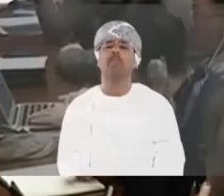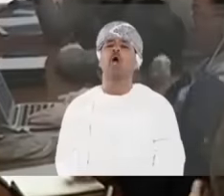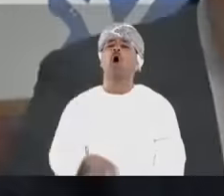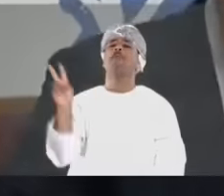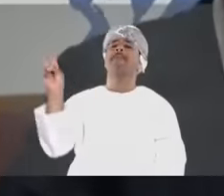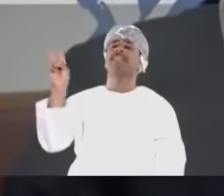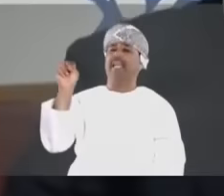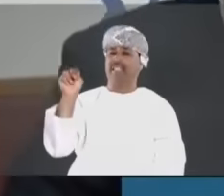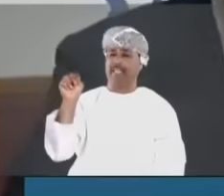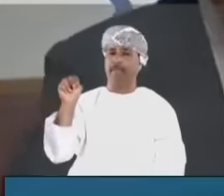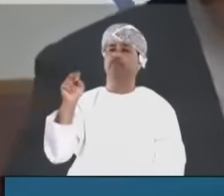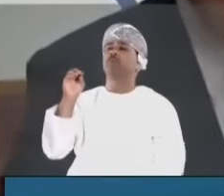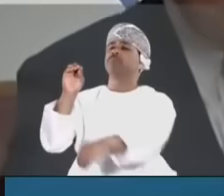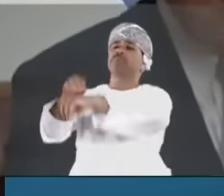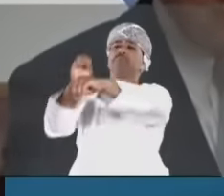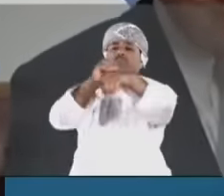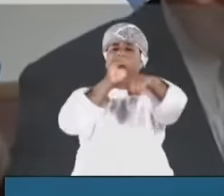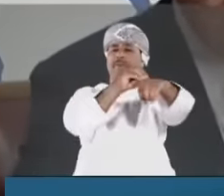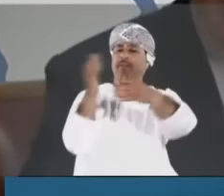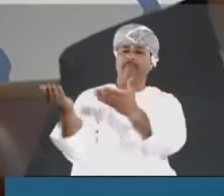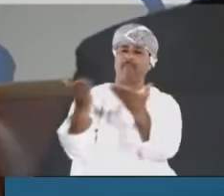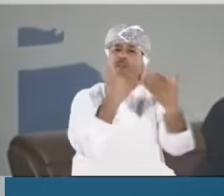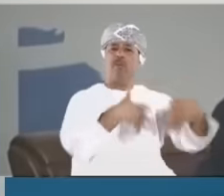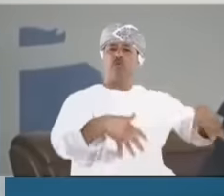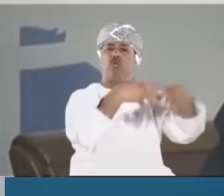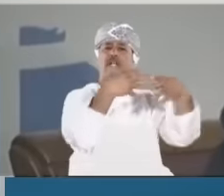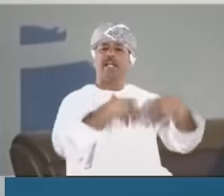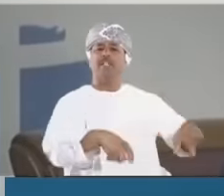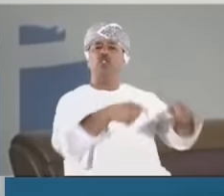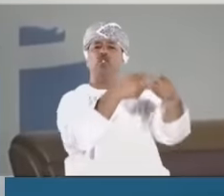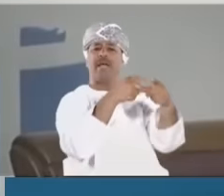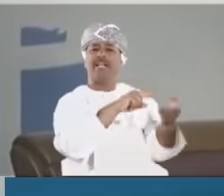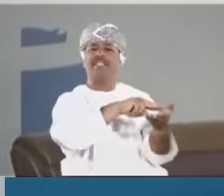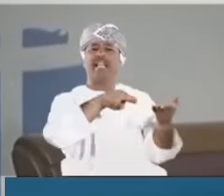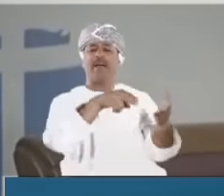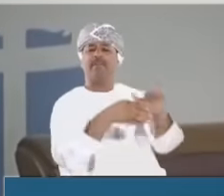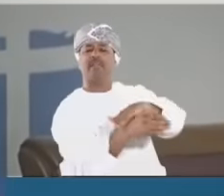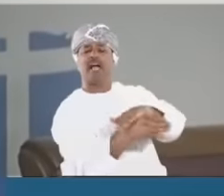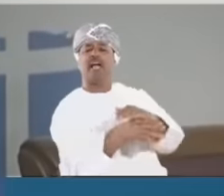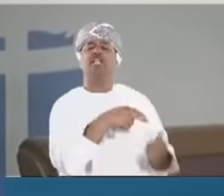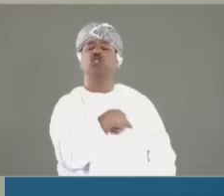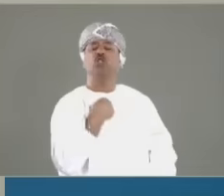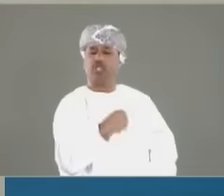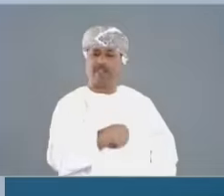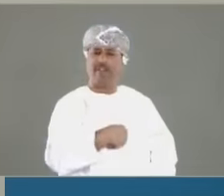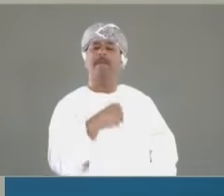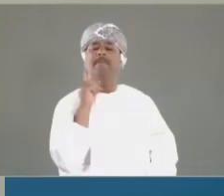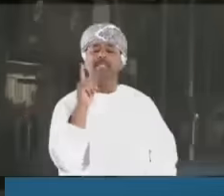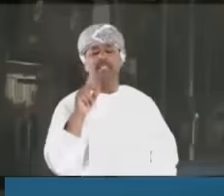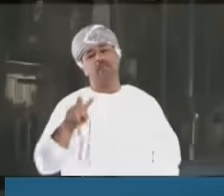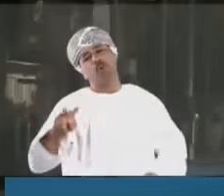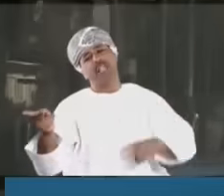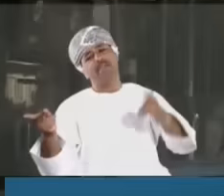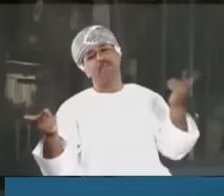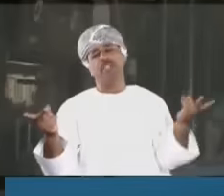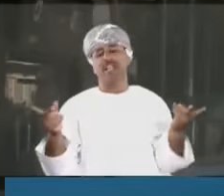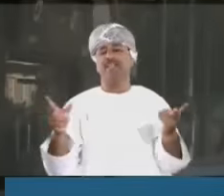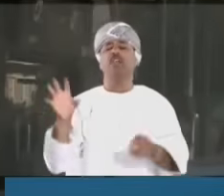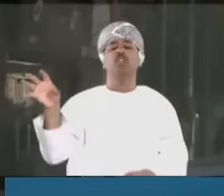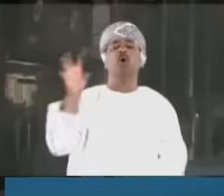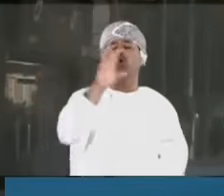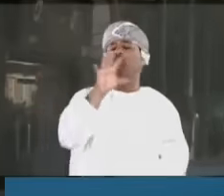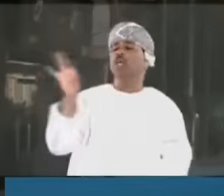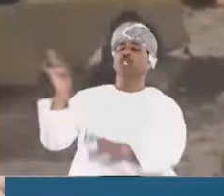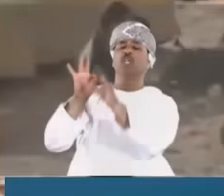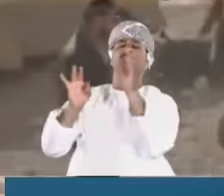الأمم المتحدة توجه دعوات المشاركة في محادثات السلام السورية بجنيف، واستمرار اختلاف الأطراف الدولية بشأن